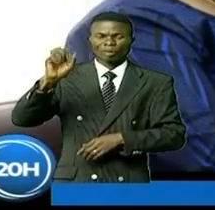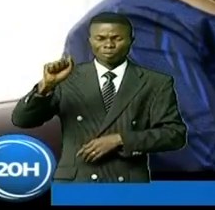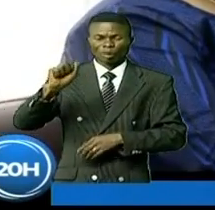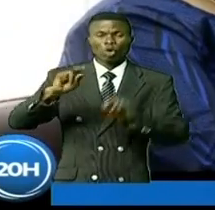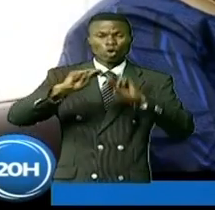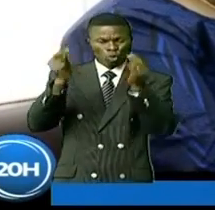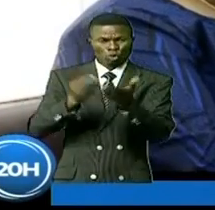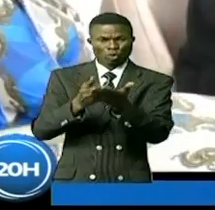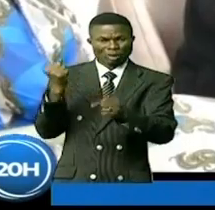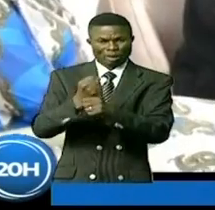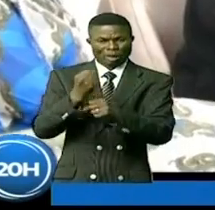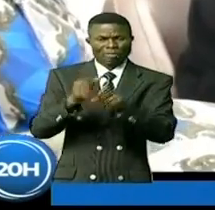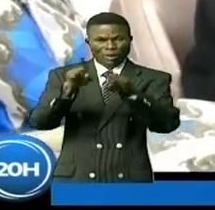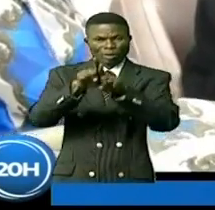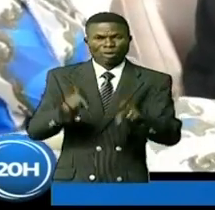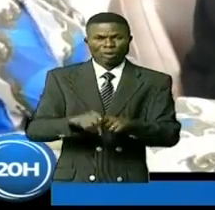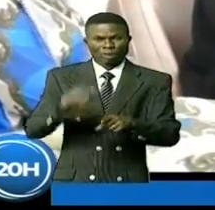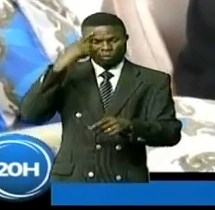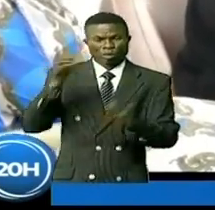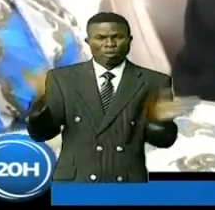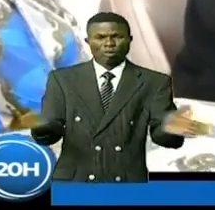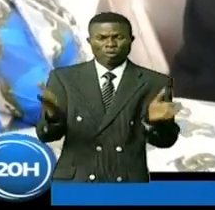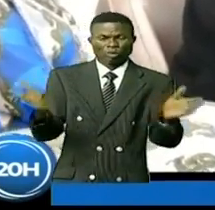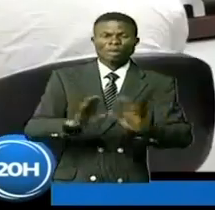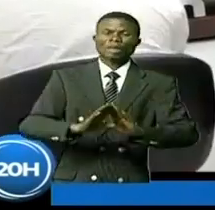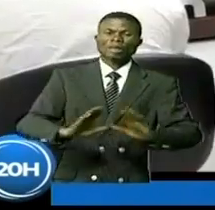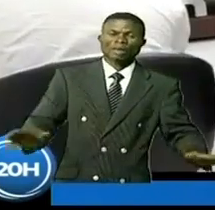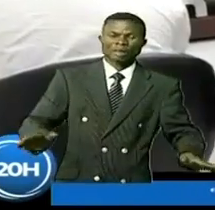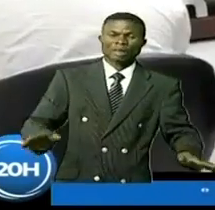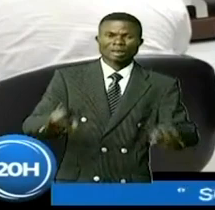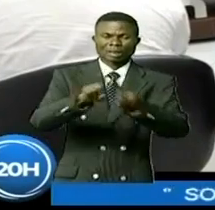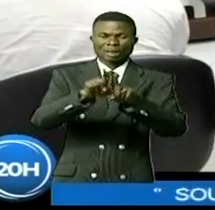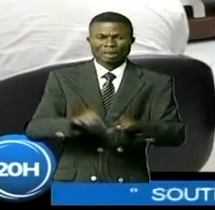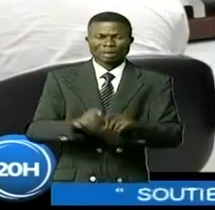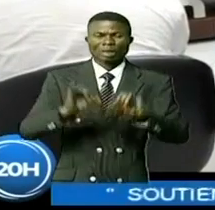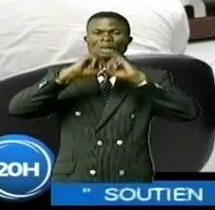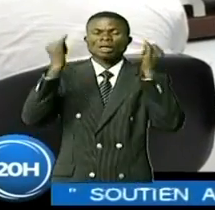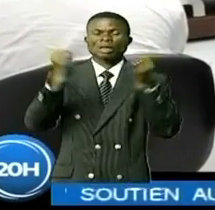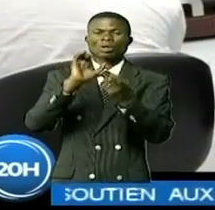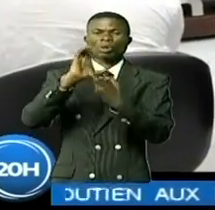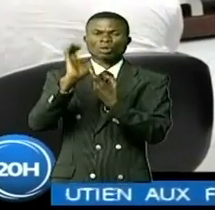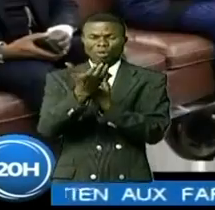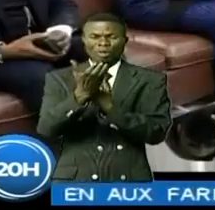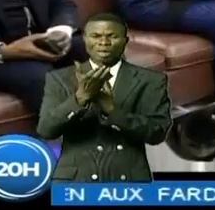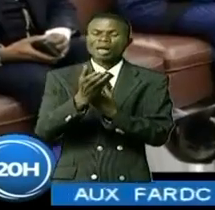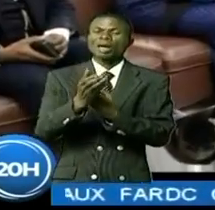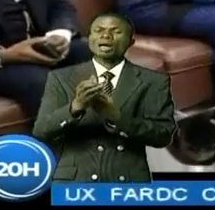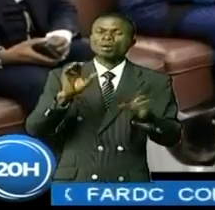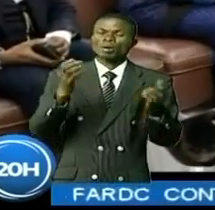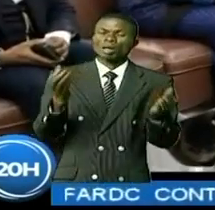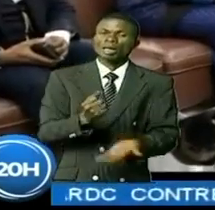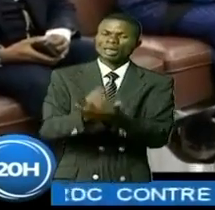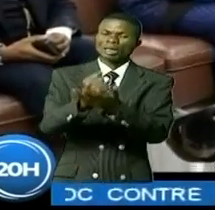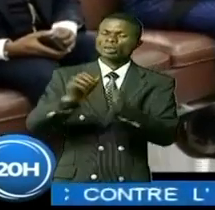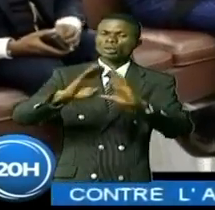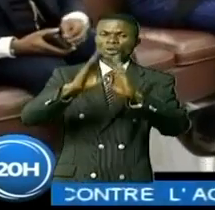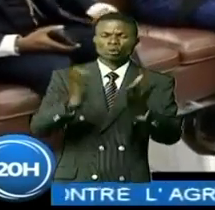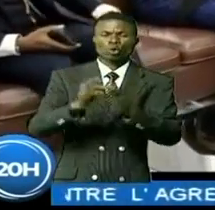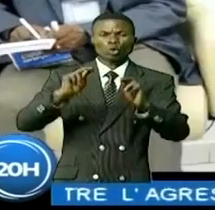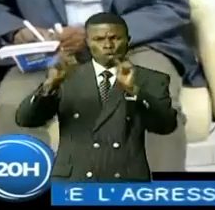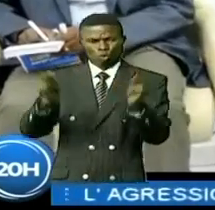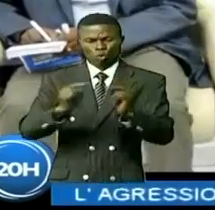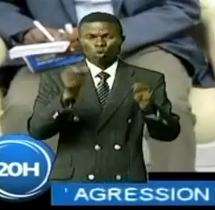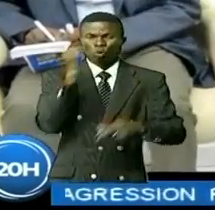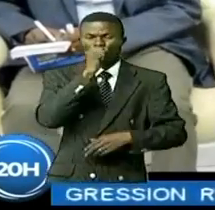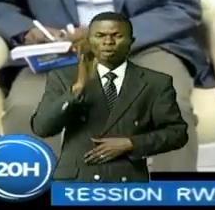plateforme œuvre également pour le renforcement de capacités et une industrie culturelle créative en favorisant toutes les catégories